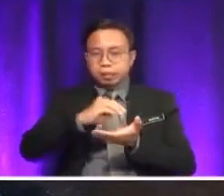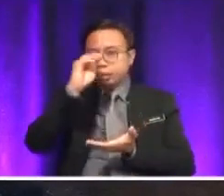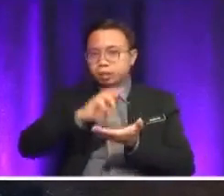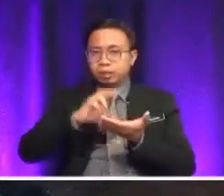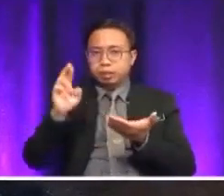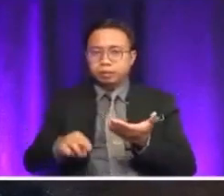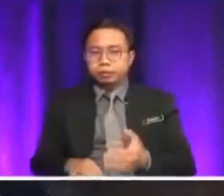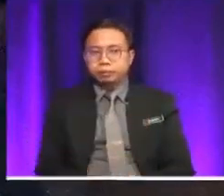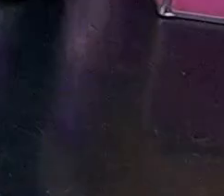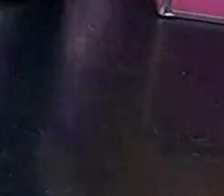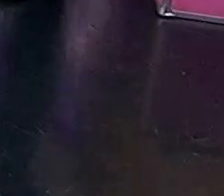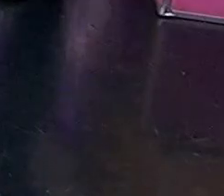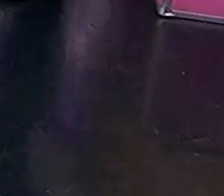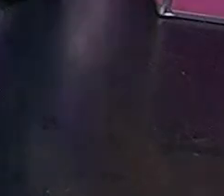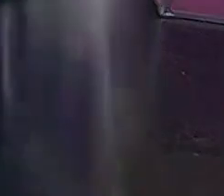Rendah.